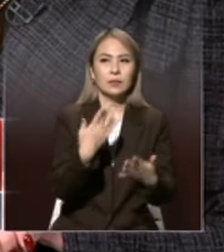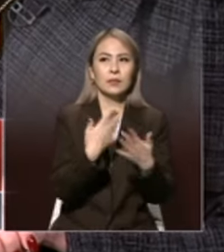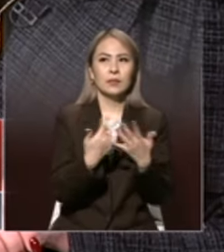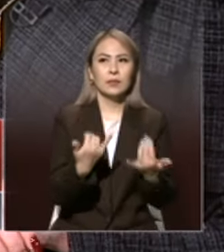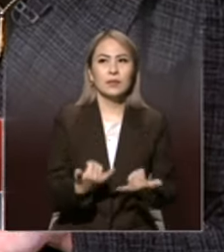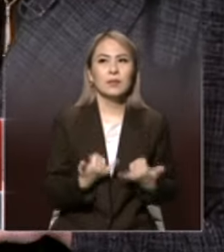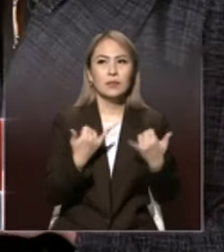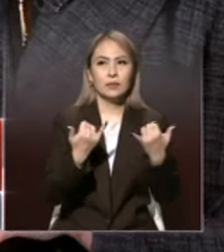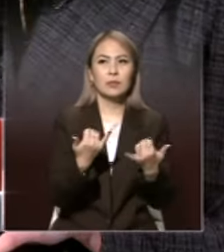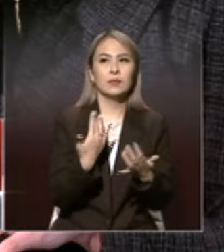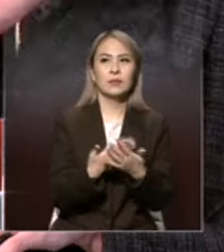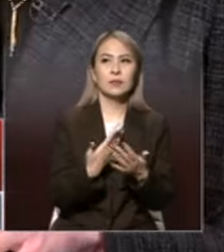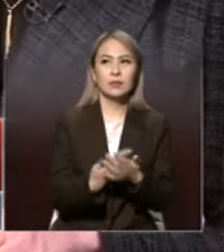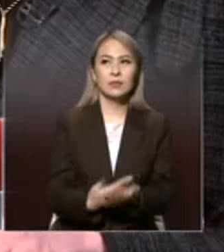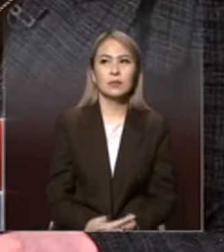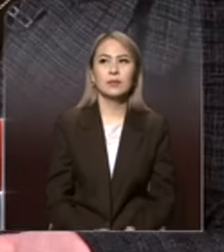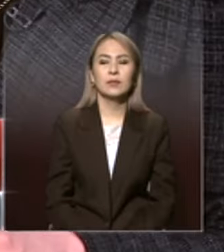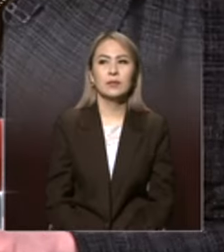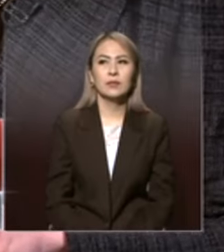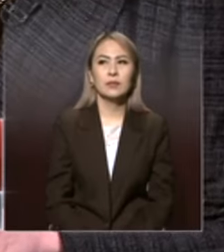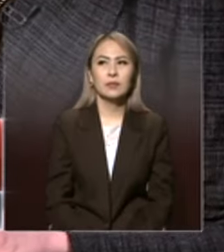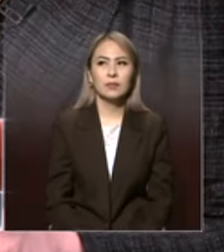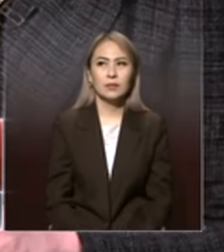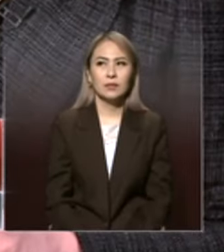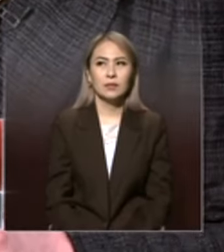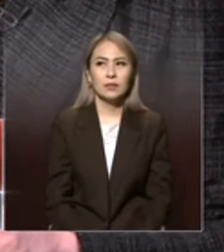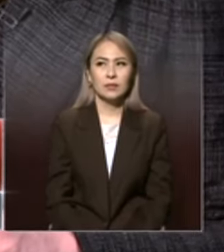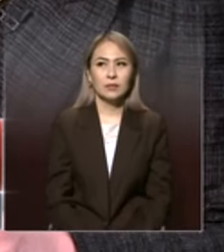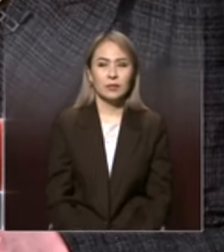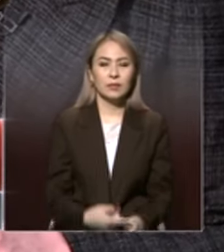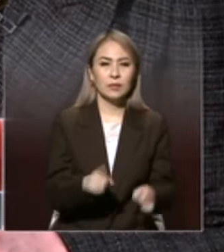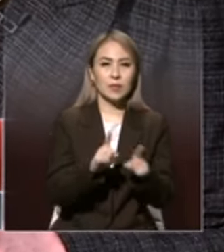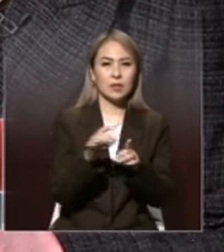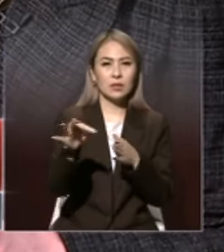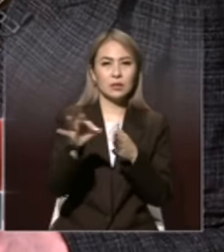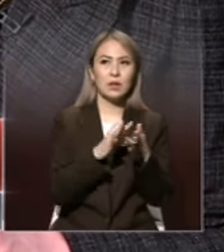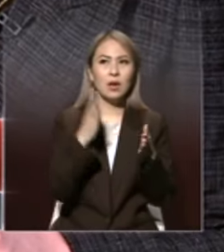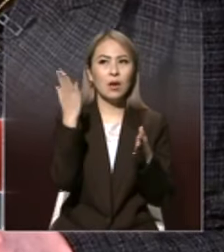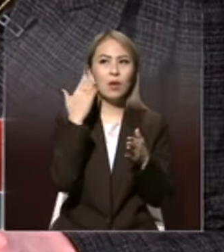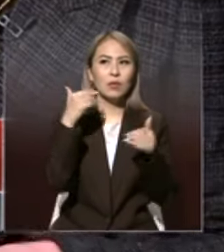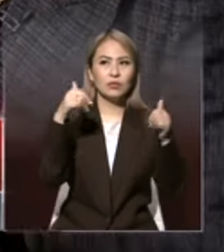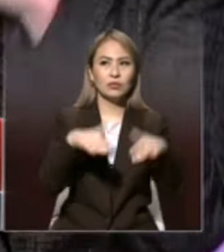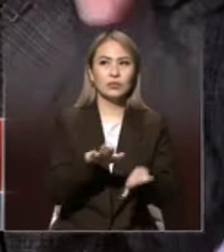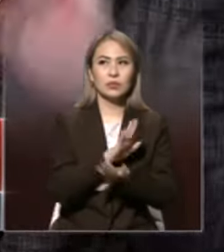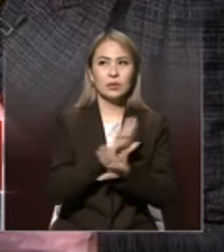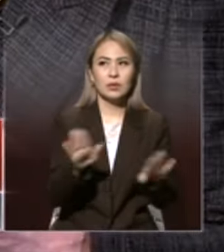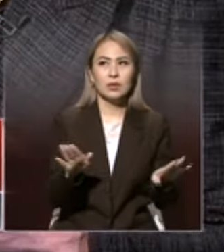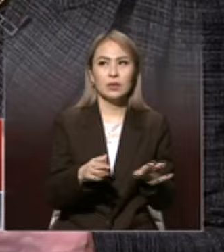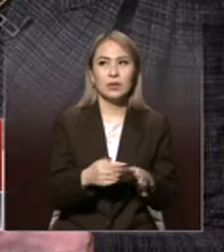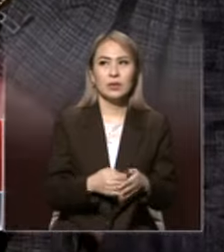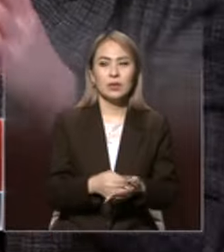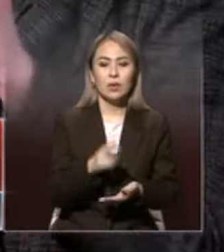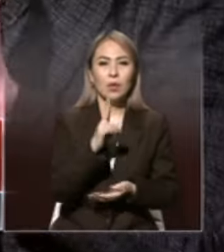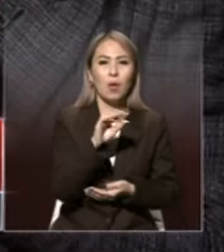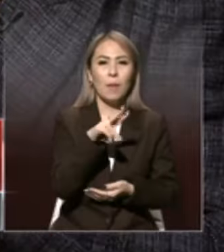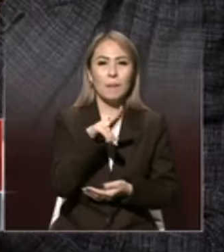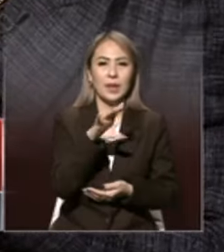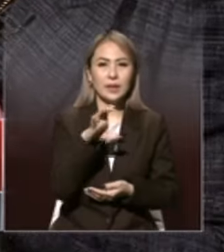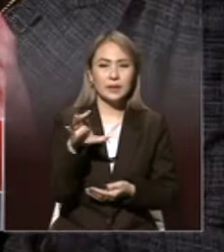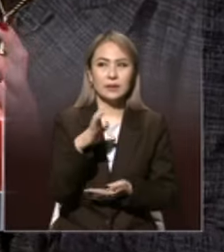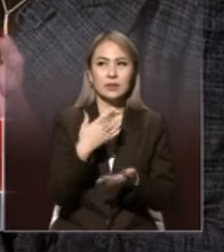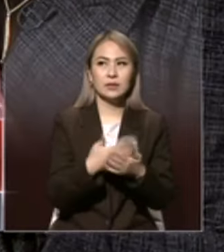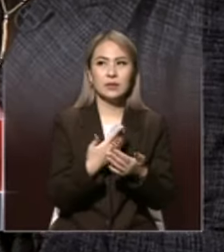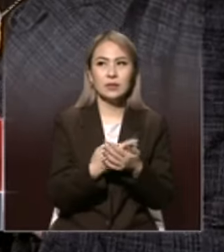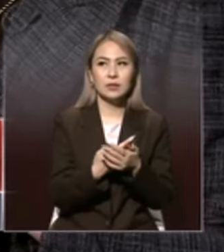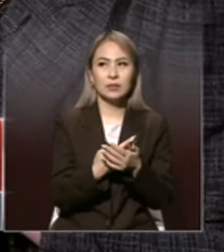популистік екенді. Сізде қандай ұсыныс? Мен айтып жатқаным, бұл оңай шешіле салатын қос арқылы шешім. Қандай шешім? Қандай шешім? Комплексті шешім болу керек. Және комплексті